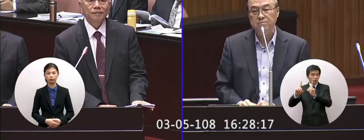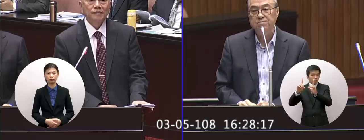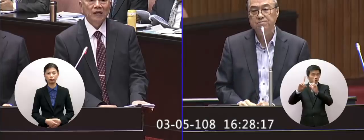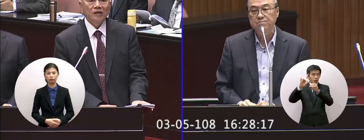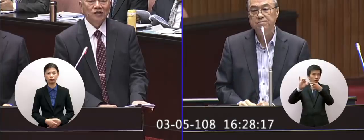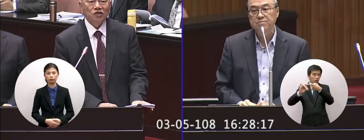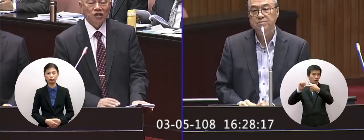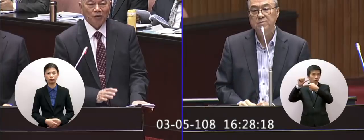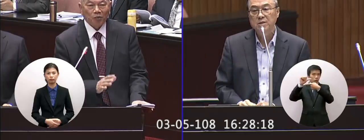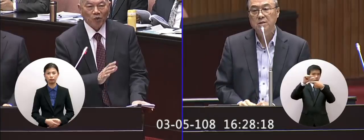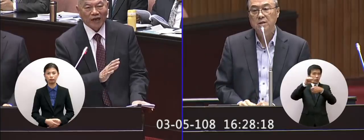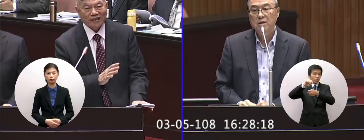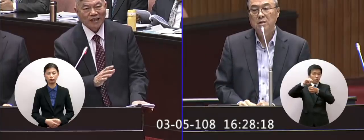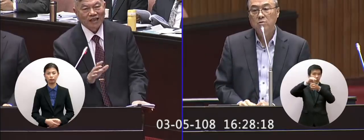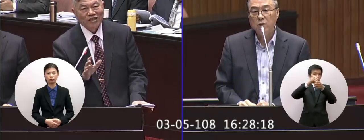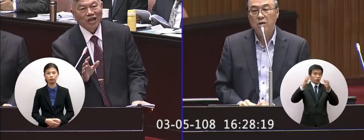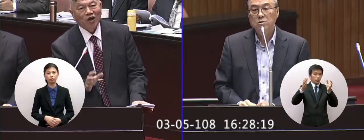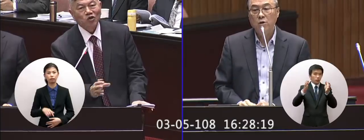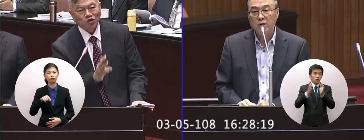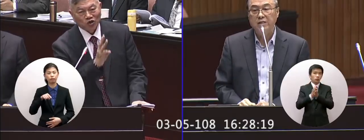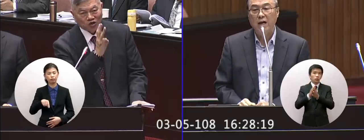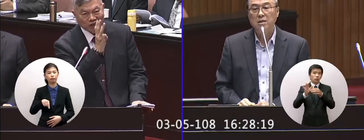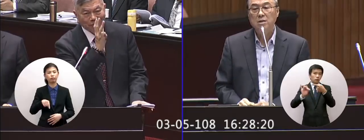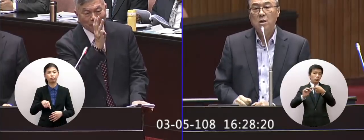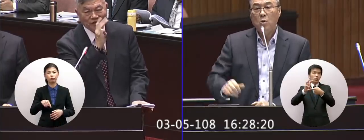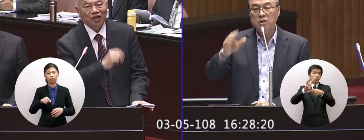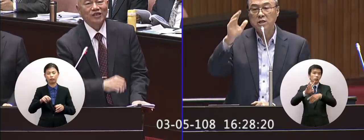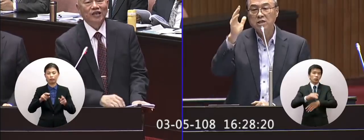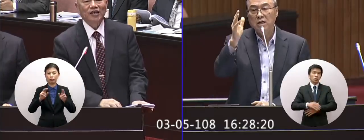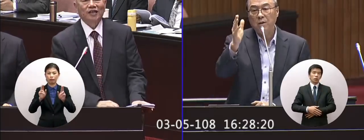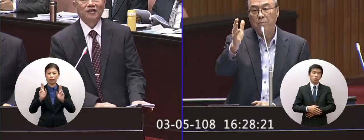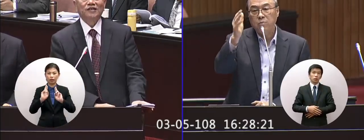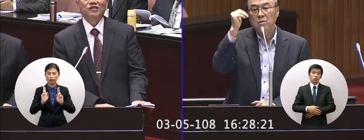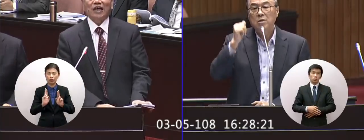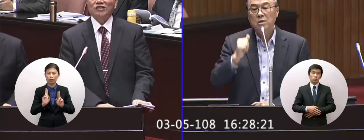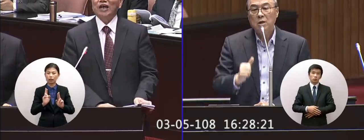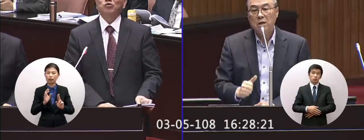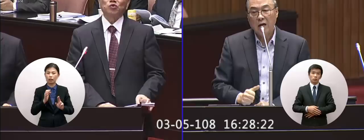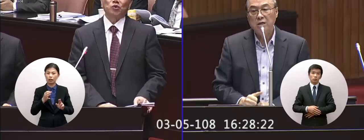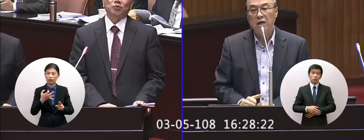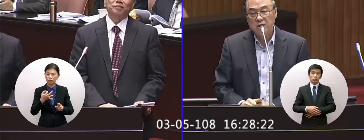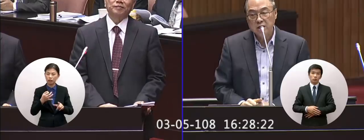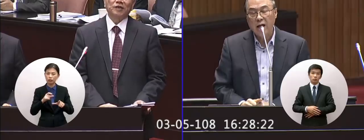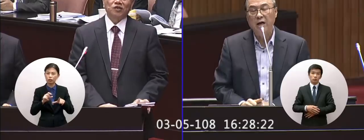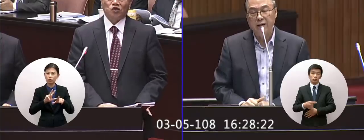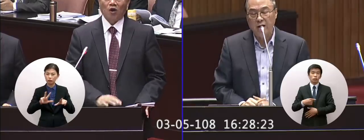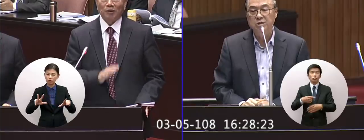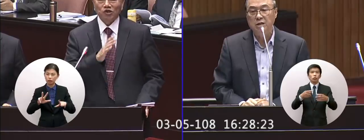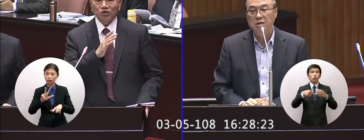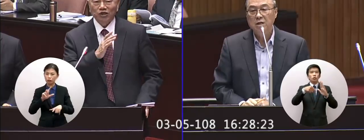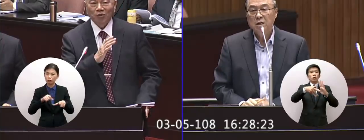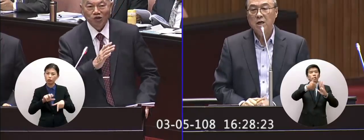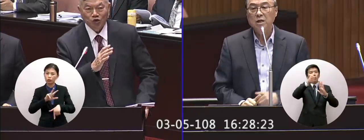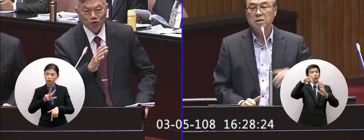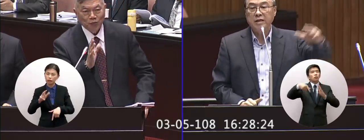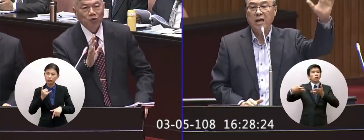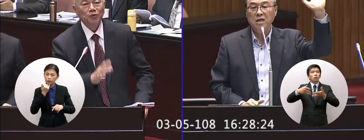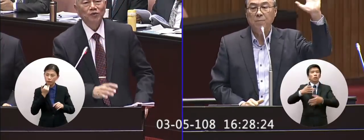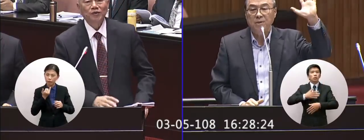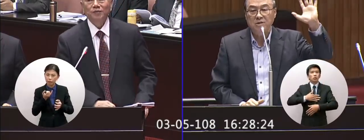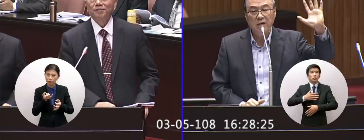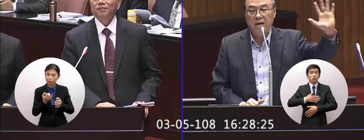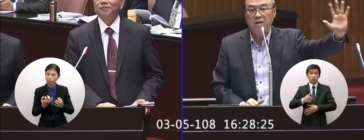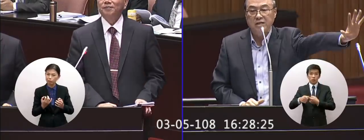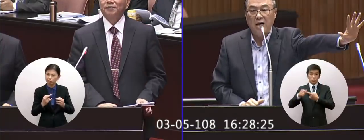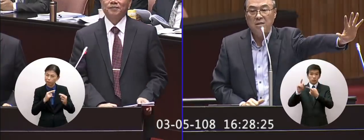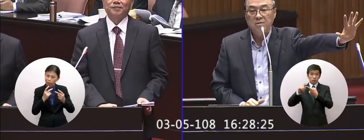6%-5%以上。 这个部分呢，在电价公司有3%。 我今天讲的 涨价， 让你很应该很了解了。一个是台